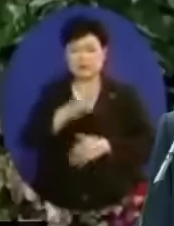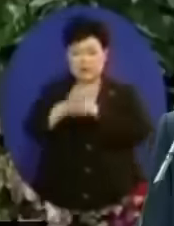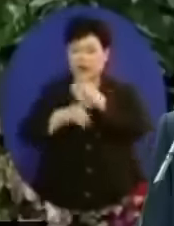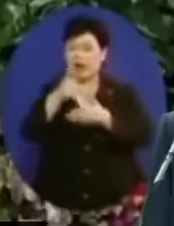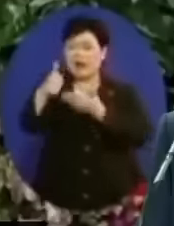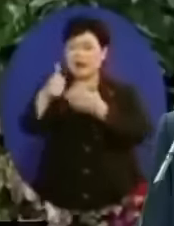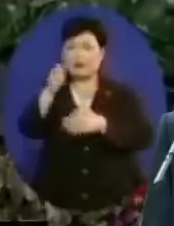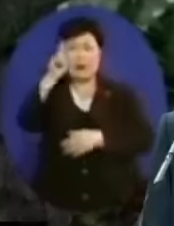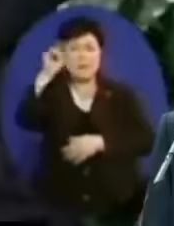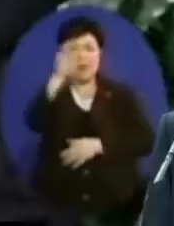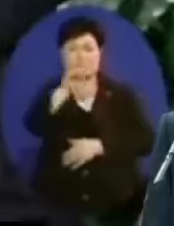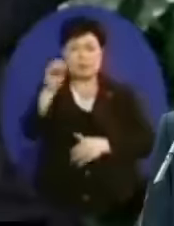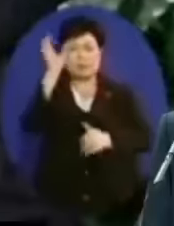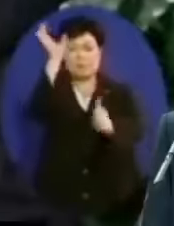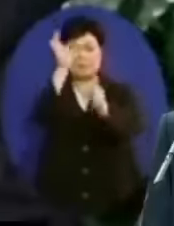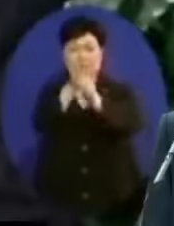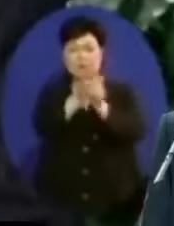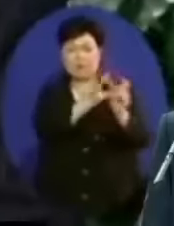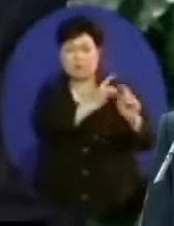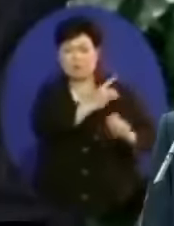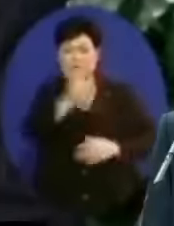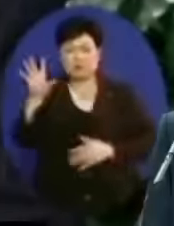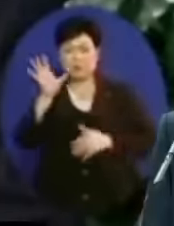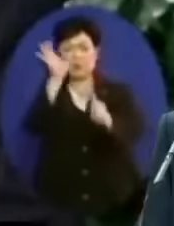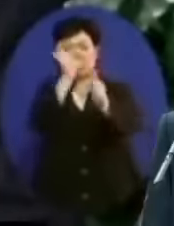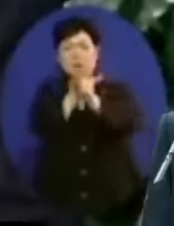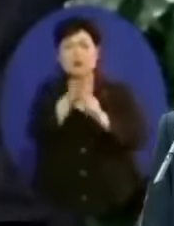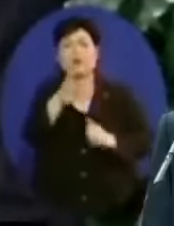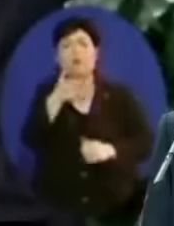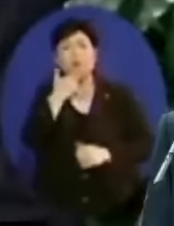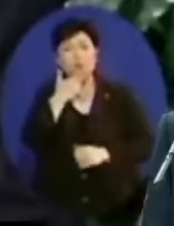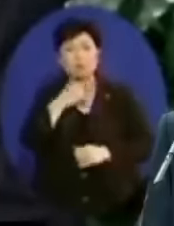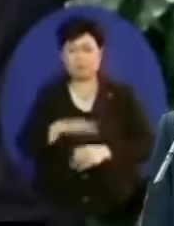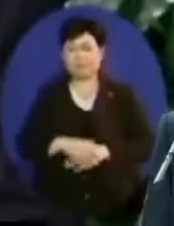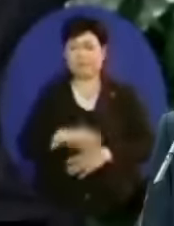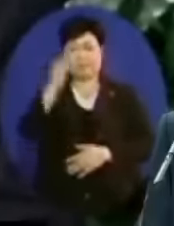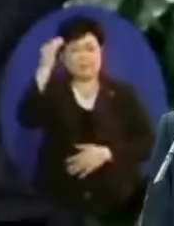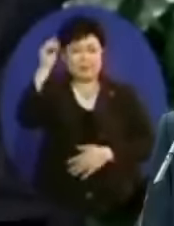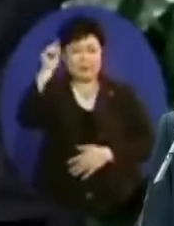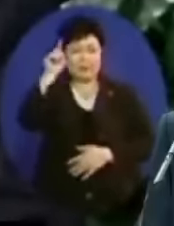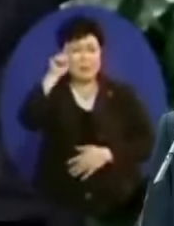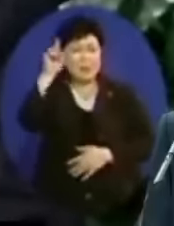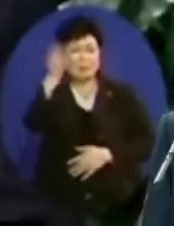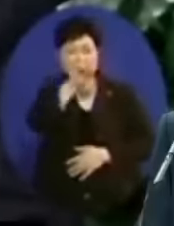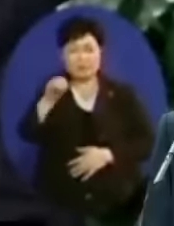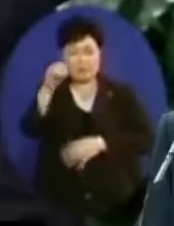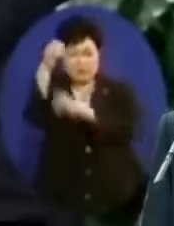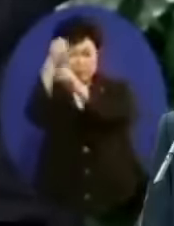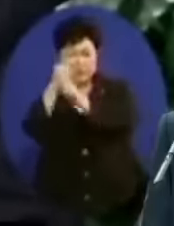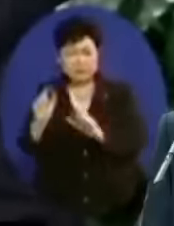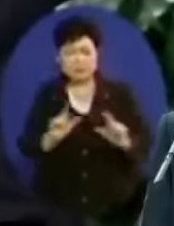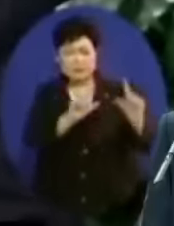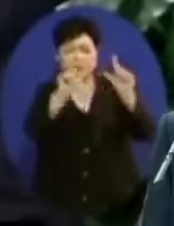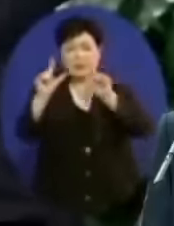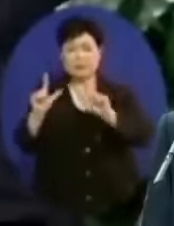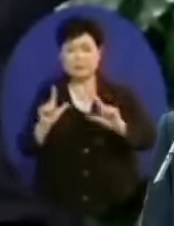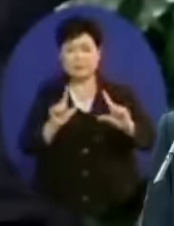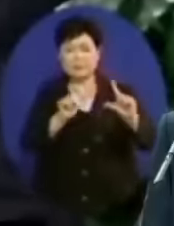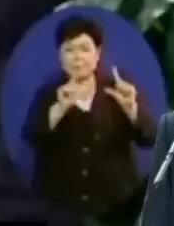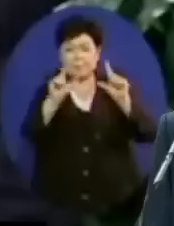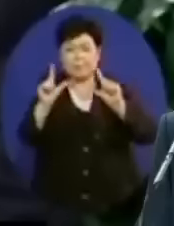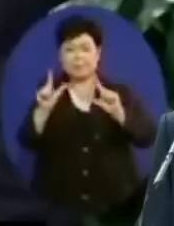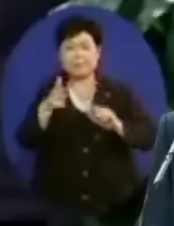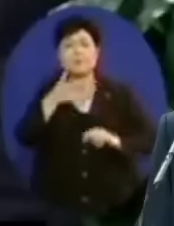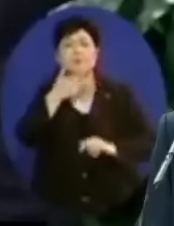하나님께 전적으로 맡기고 100% 하나님을 의지하는 삶을